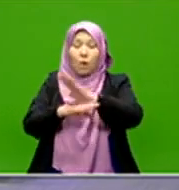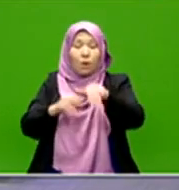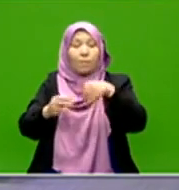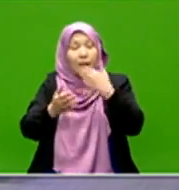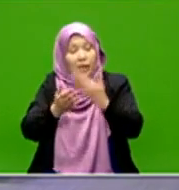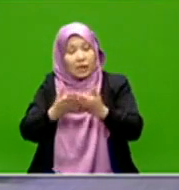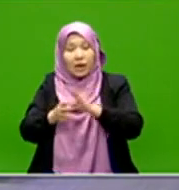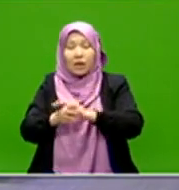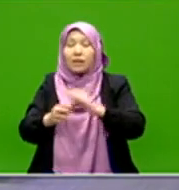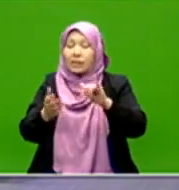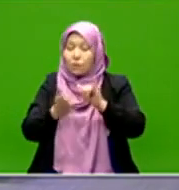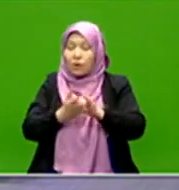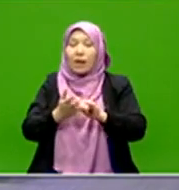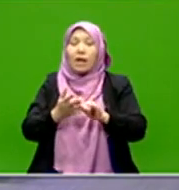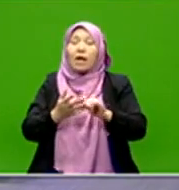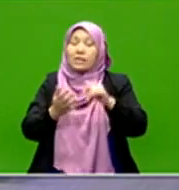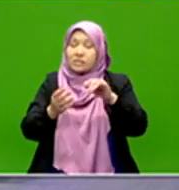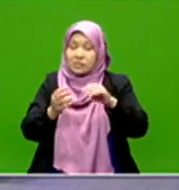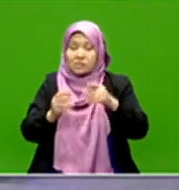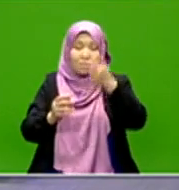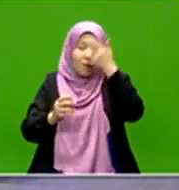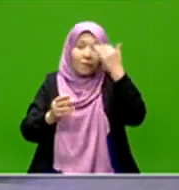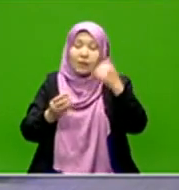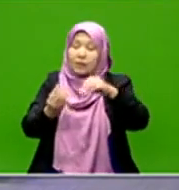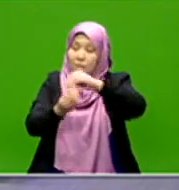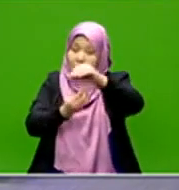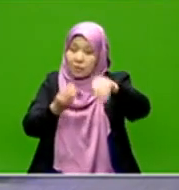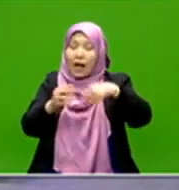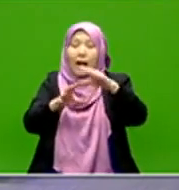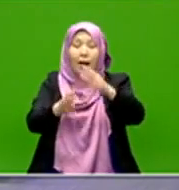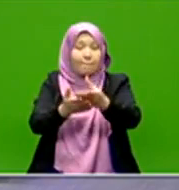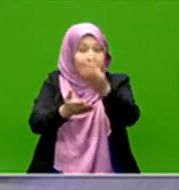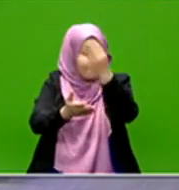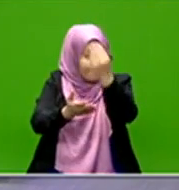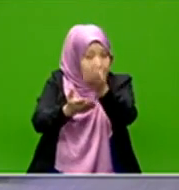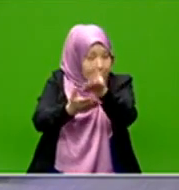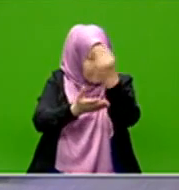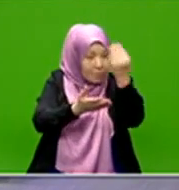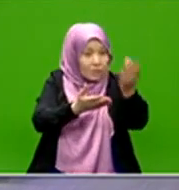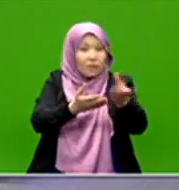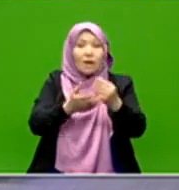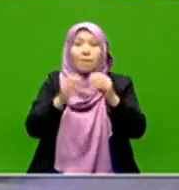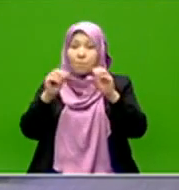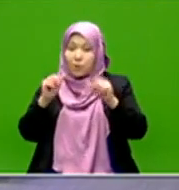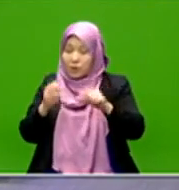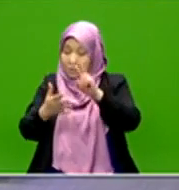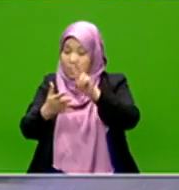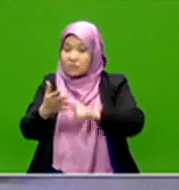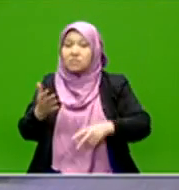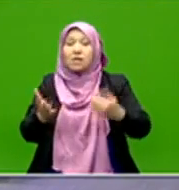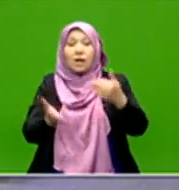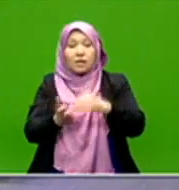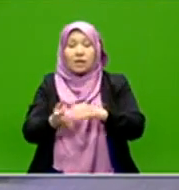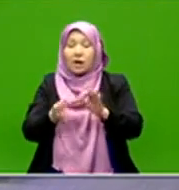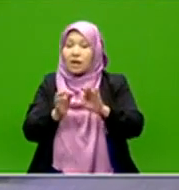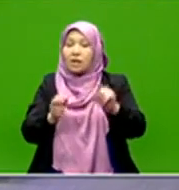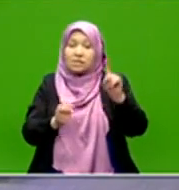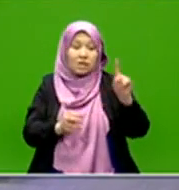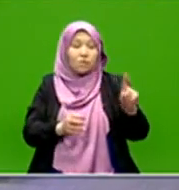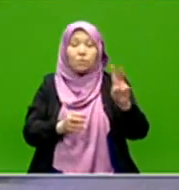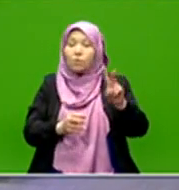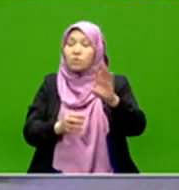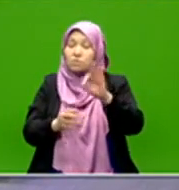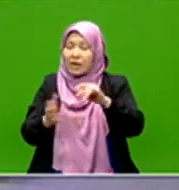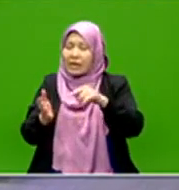ataupun bertawaf tersebut. Betul. Untuk sama-sama kita ambil pelajaran. Jadi ustaz, boleh tak baca sekali lagi ayat 129, kerana ini adalah